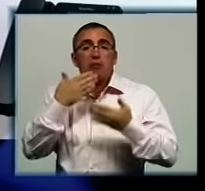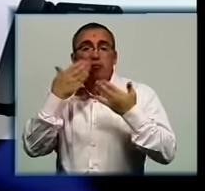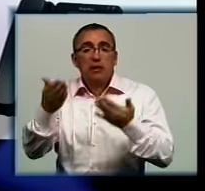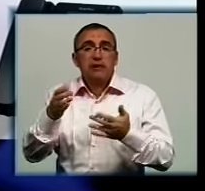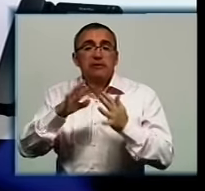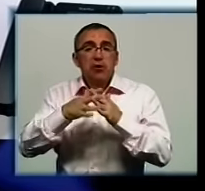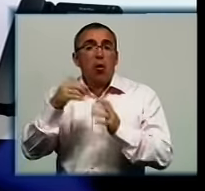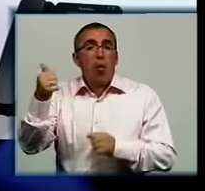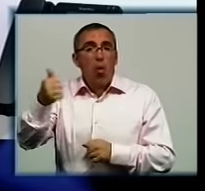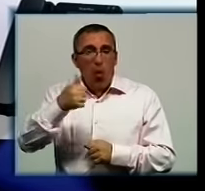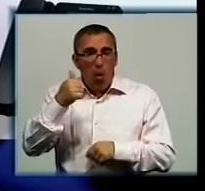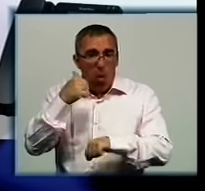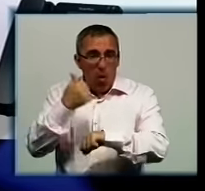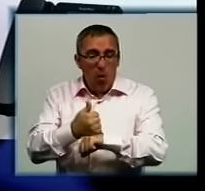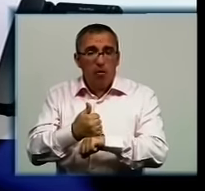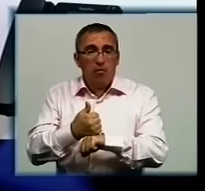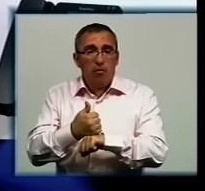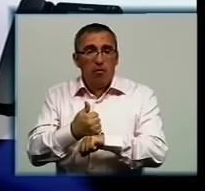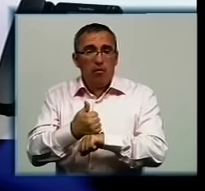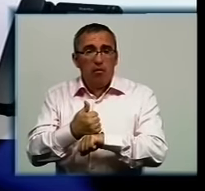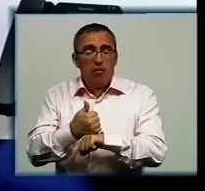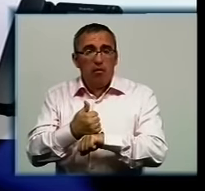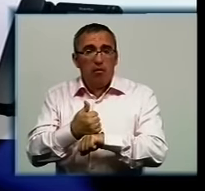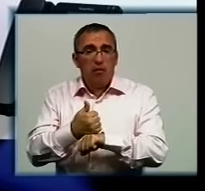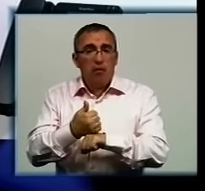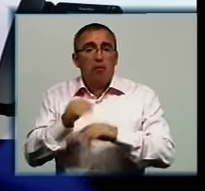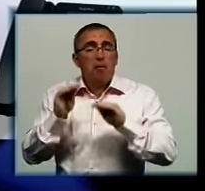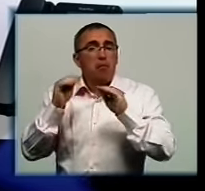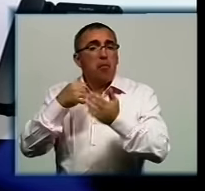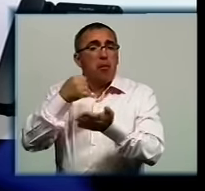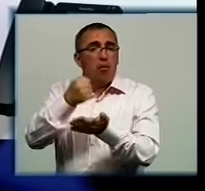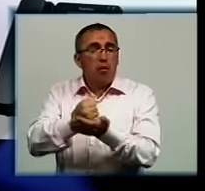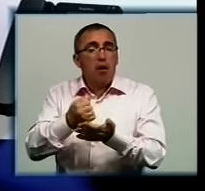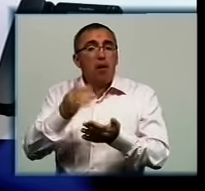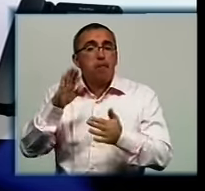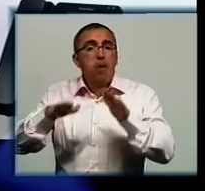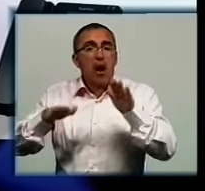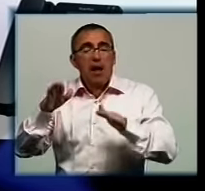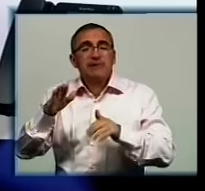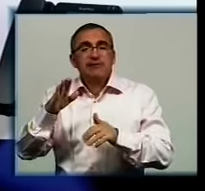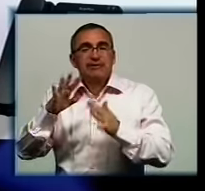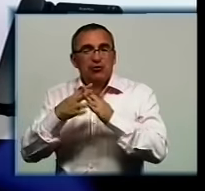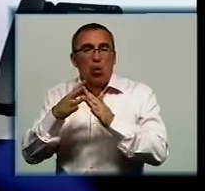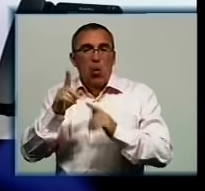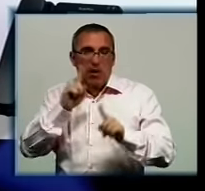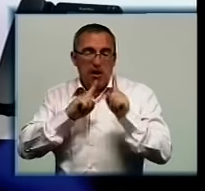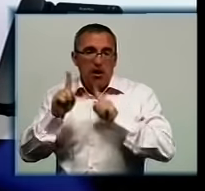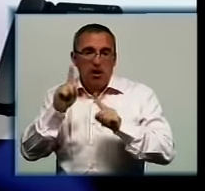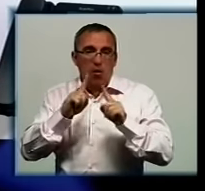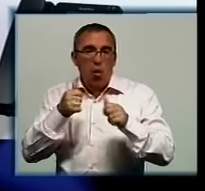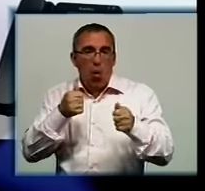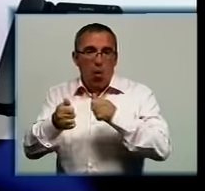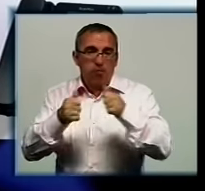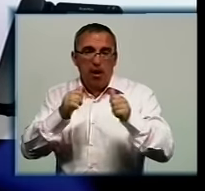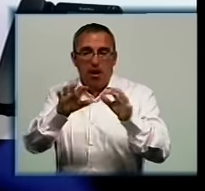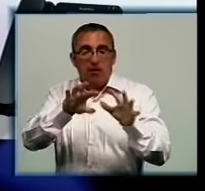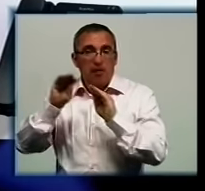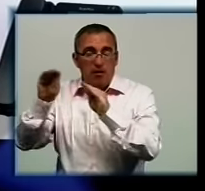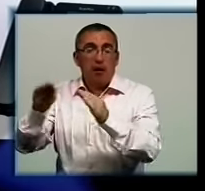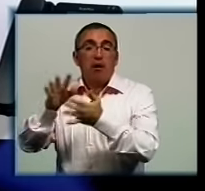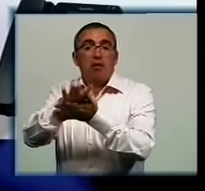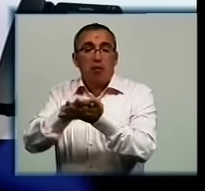він розпочав процедуру, що визнати його безхозним, поставити на баланс сільської ради це обладнання, щоб подальшому